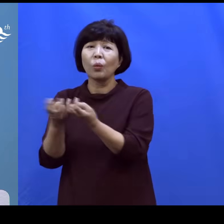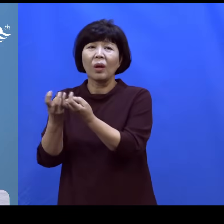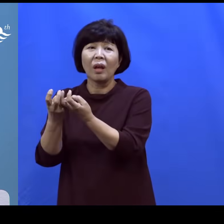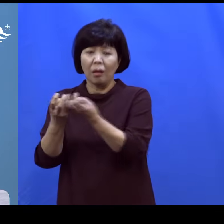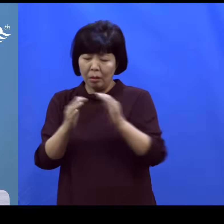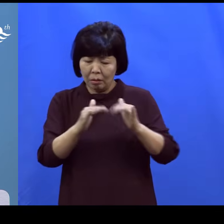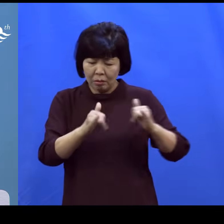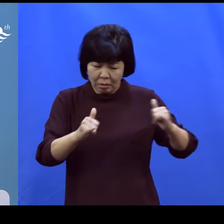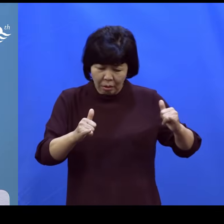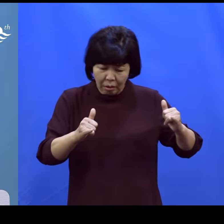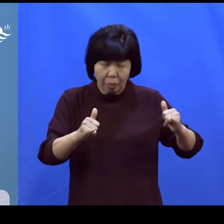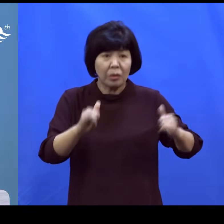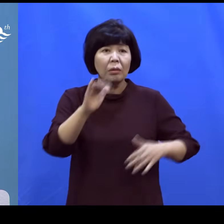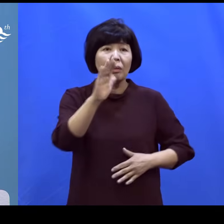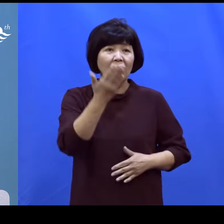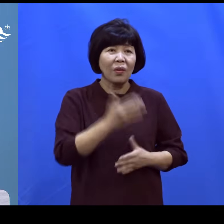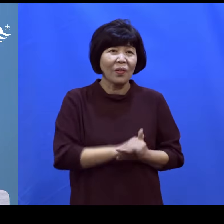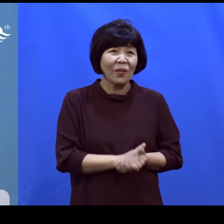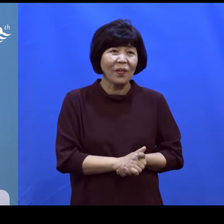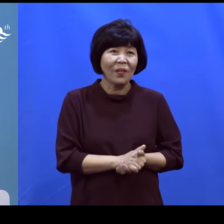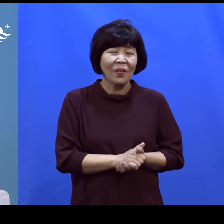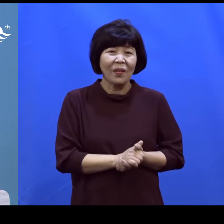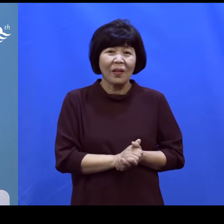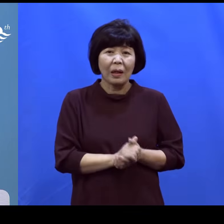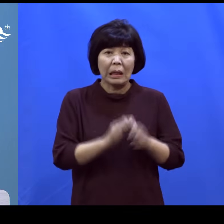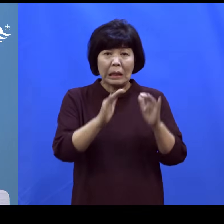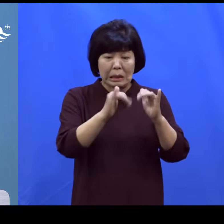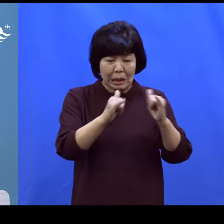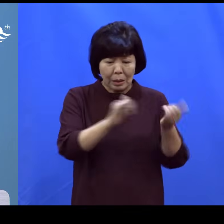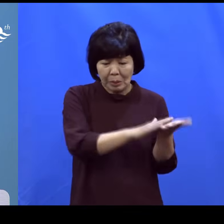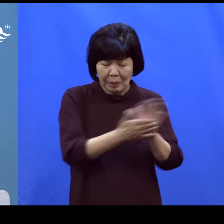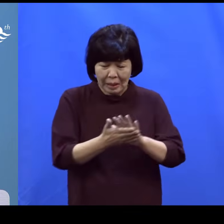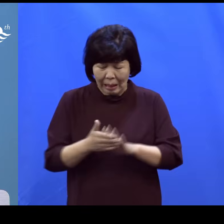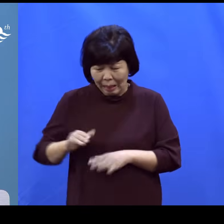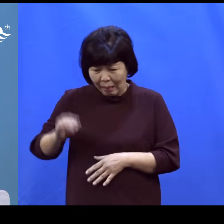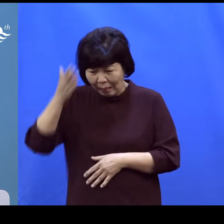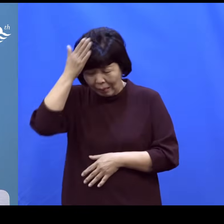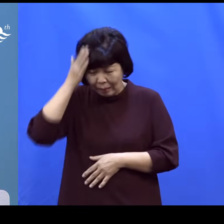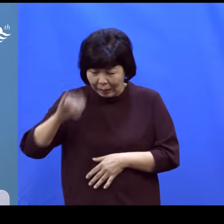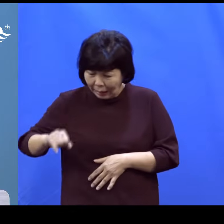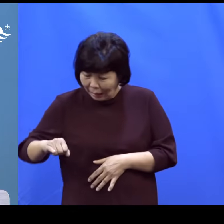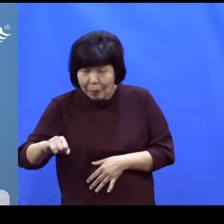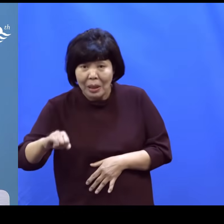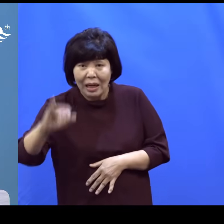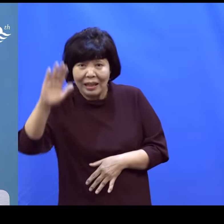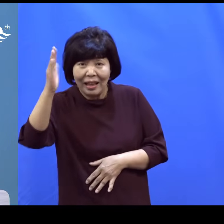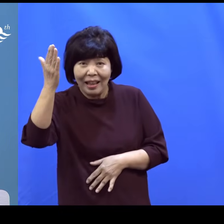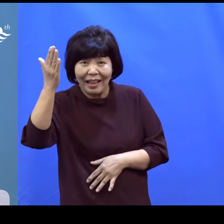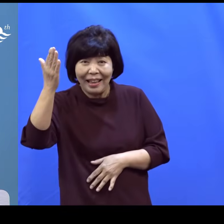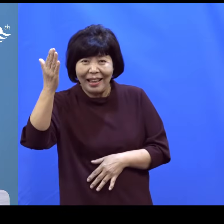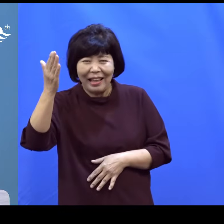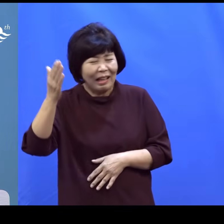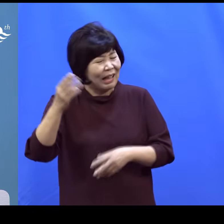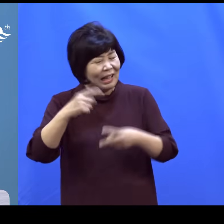그죠? 사람이 뭐 개미가 됐다, 그것도 이해할 수 없는